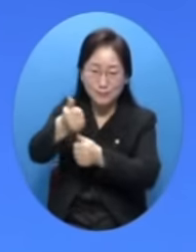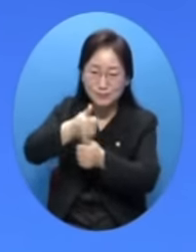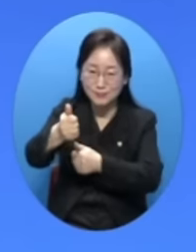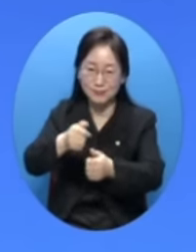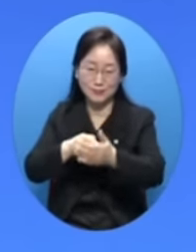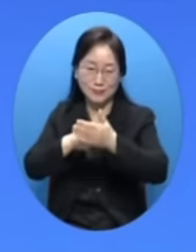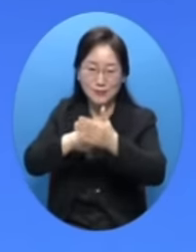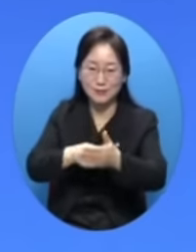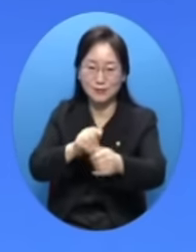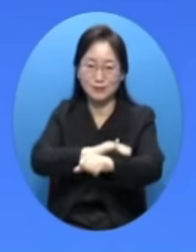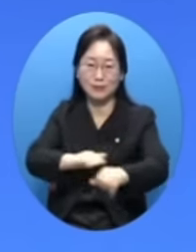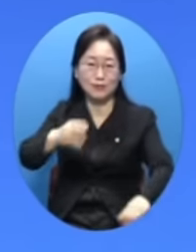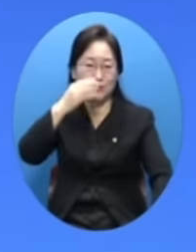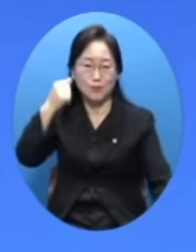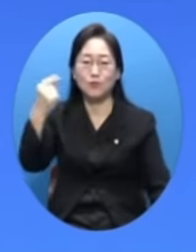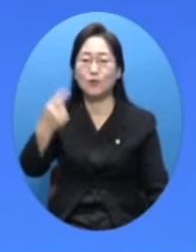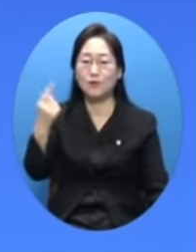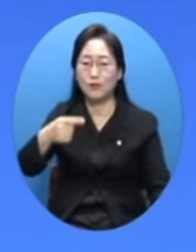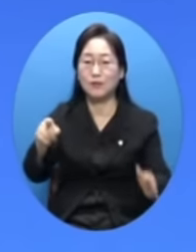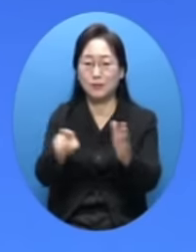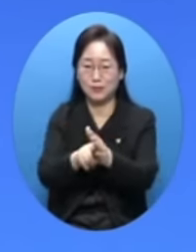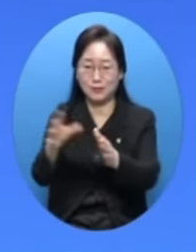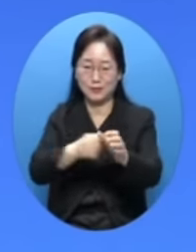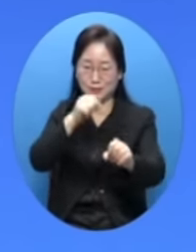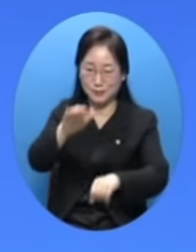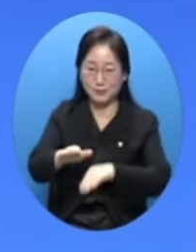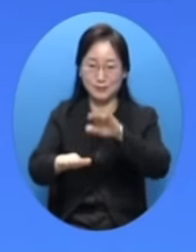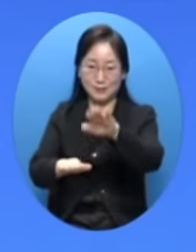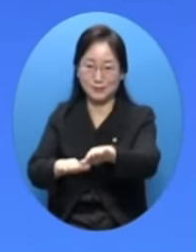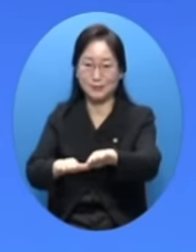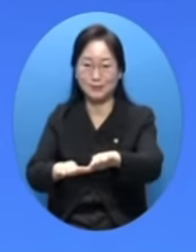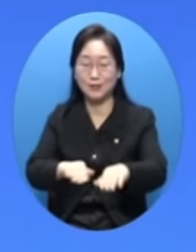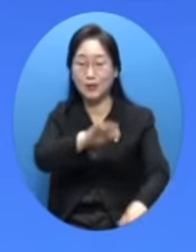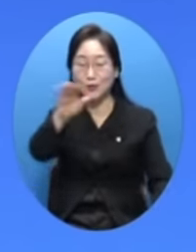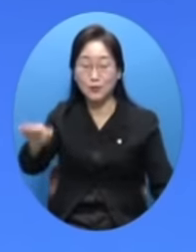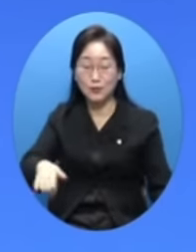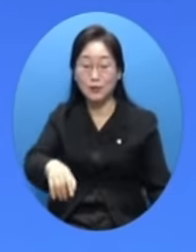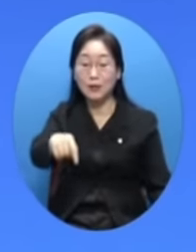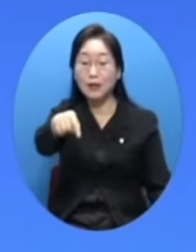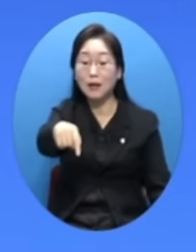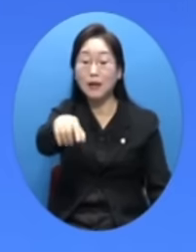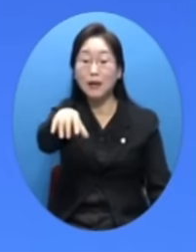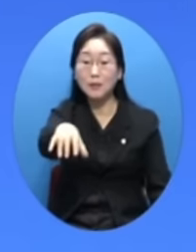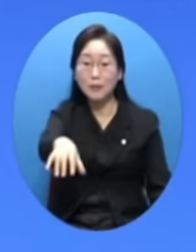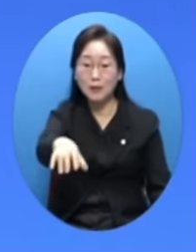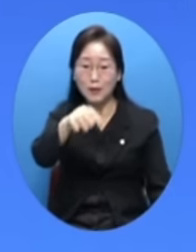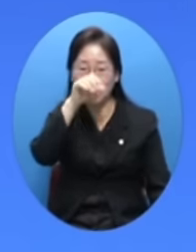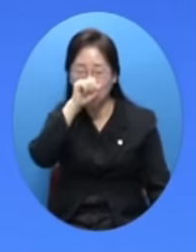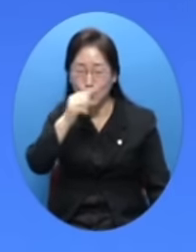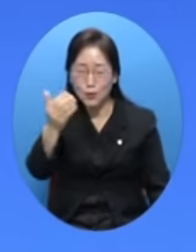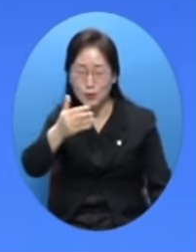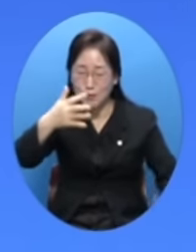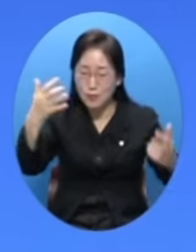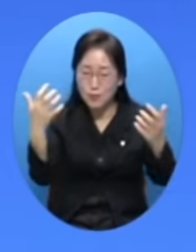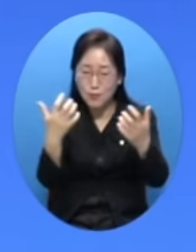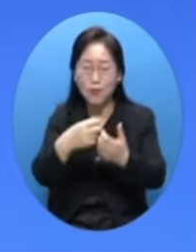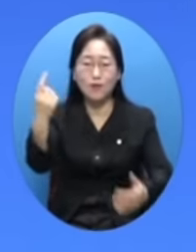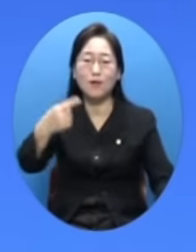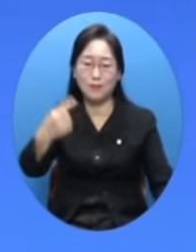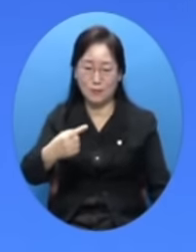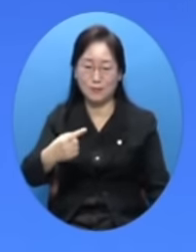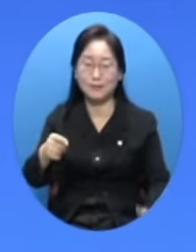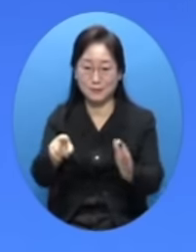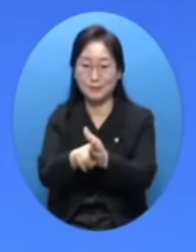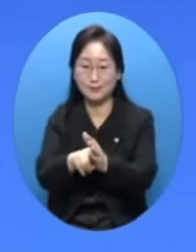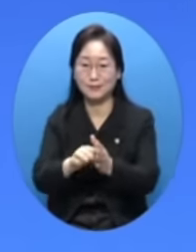것을 믿고 믿음으로 나가기 때문에 우리 앞에 좋은 일이 차고 넘쳐나게 될 것입니다